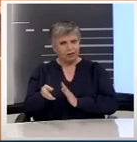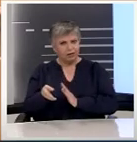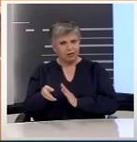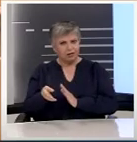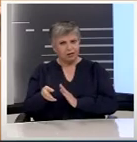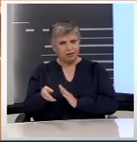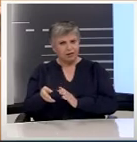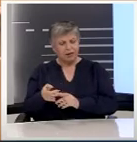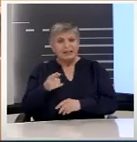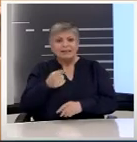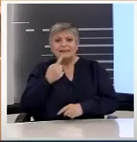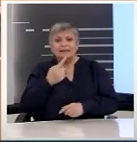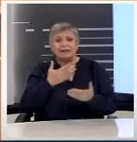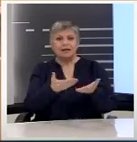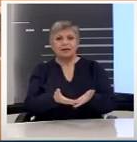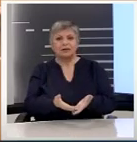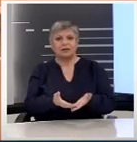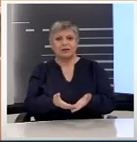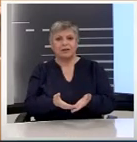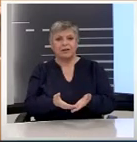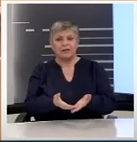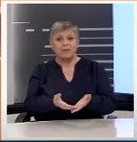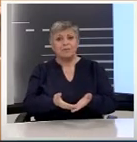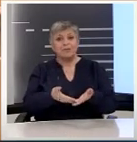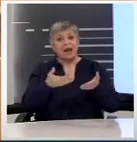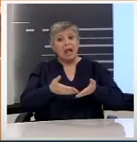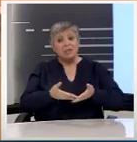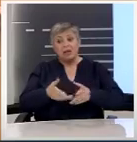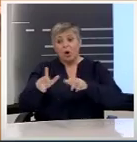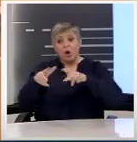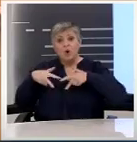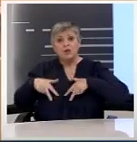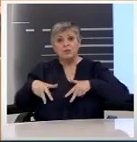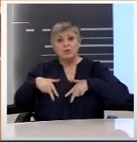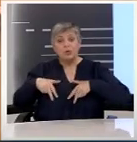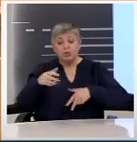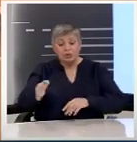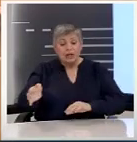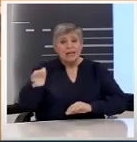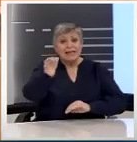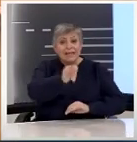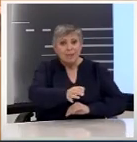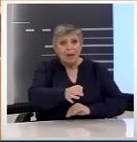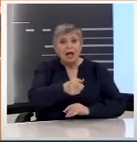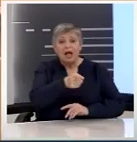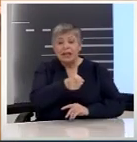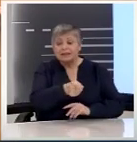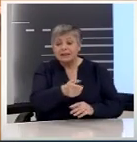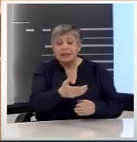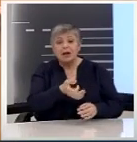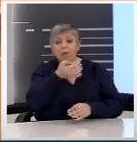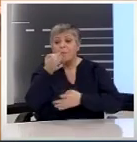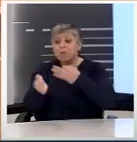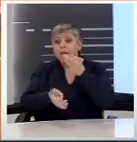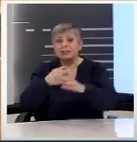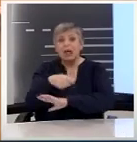είναι αυτό, ότι ένας υπουργός προέτρεψε ένα κατηγορούμενο να συνδράμει τη δικαιοσύνη για να ρίξει φως σε μια